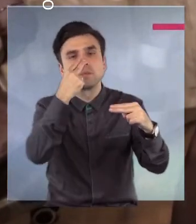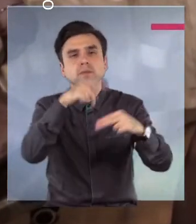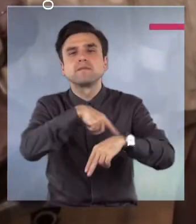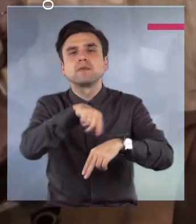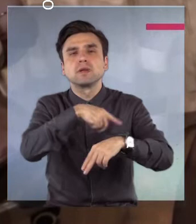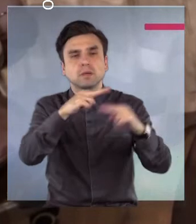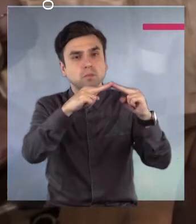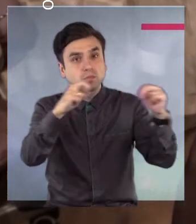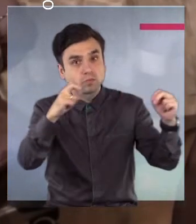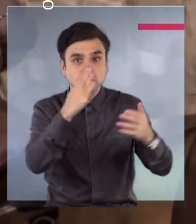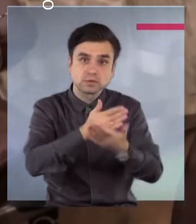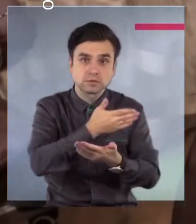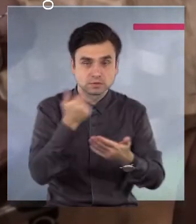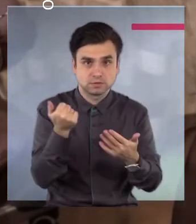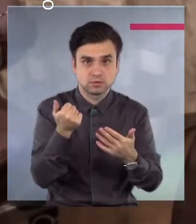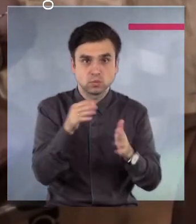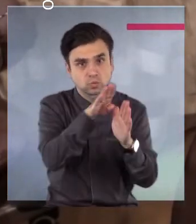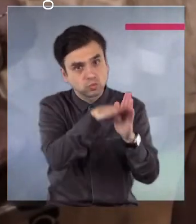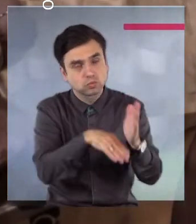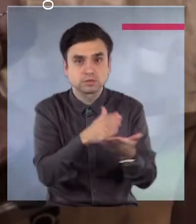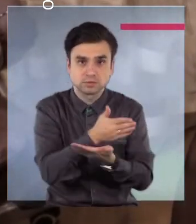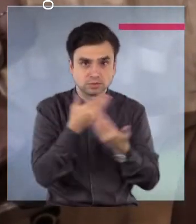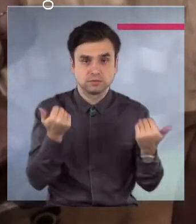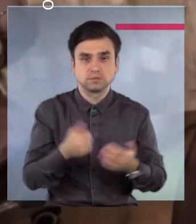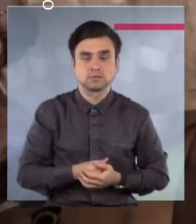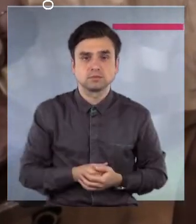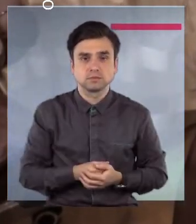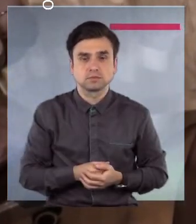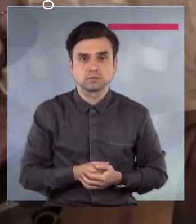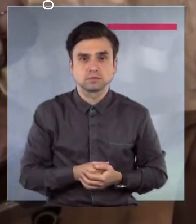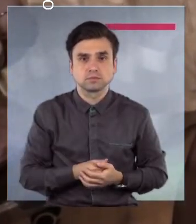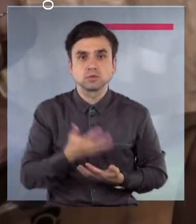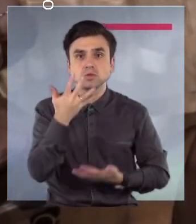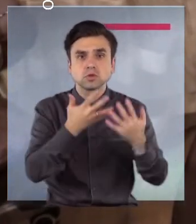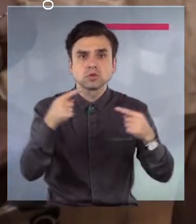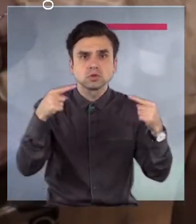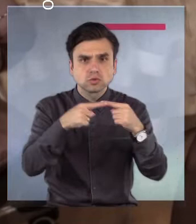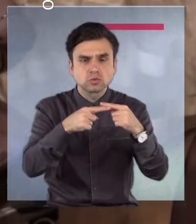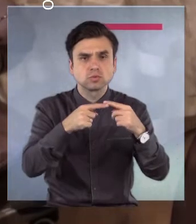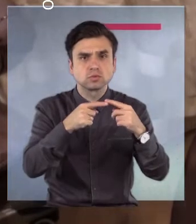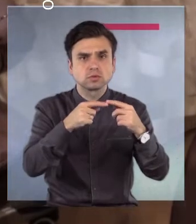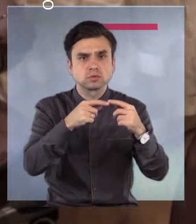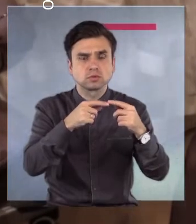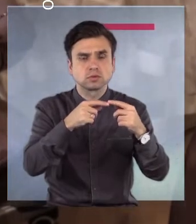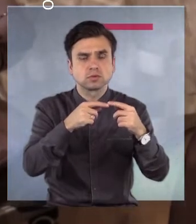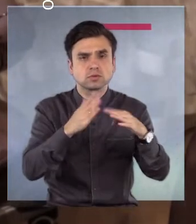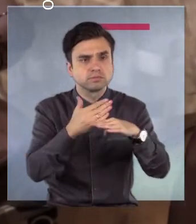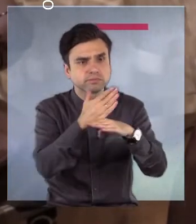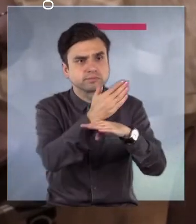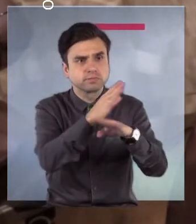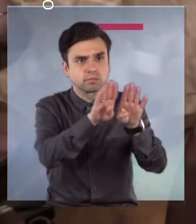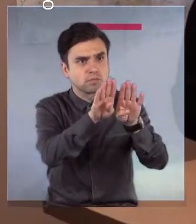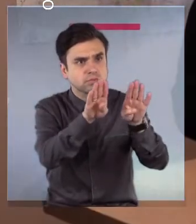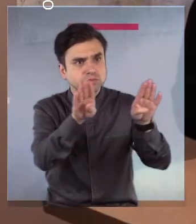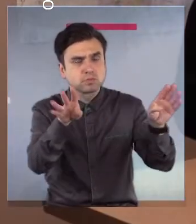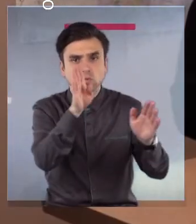Якщо підтвердиться те, що дійсно тріскається стіна, далі які дії? Ну, далі повинні вони щось, вони повинні діяти, там